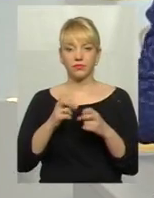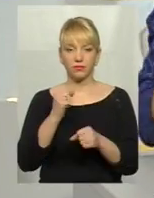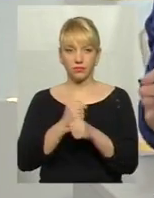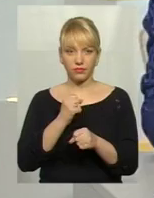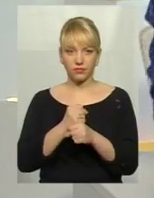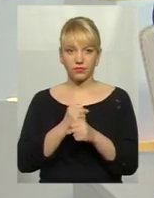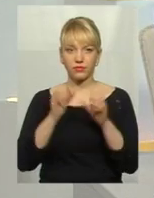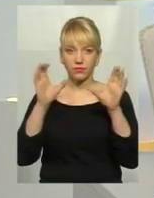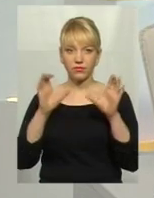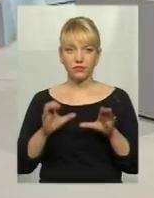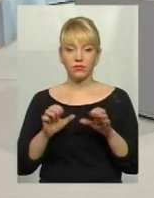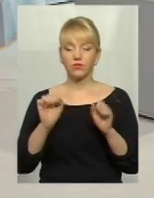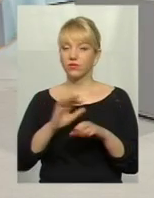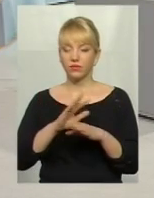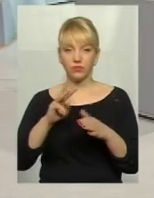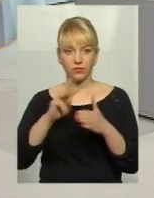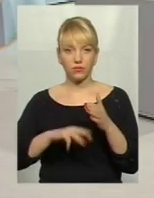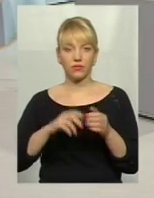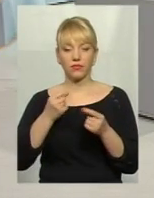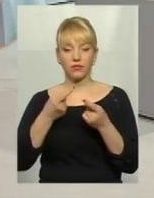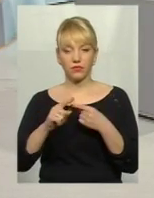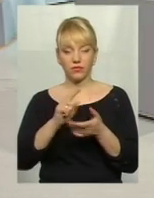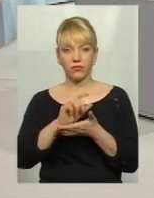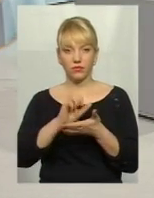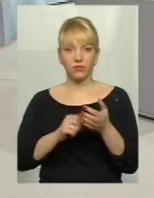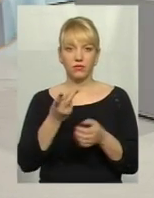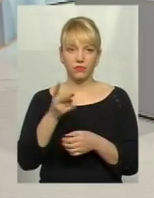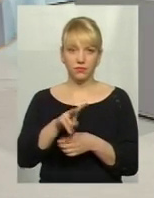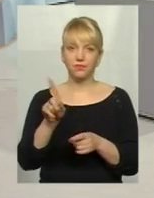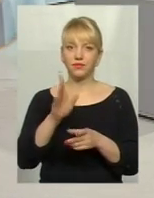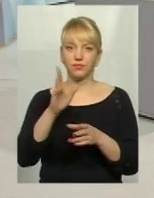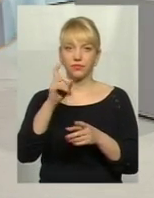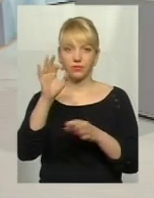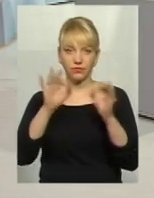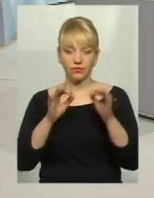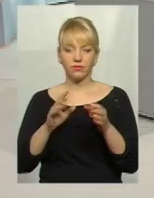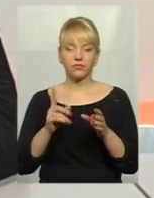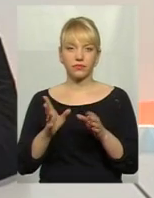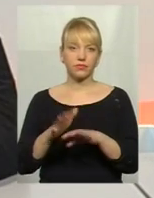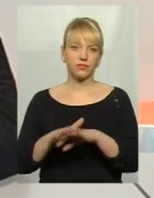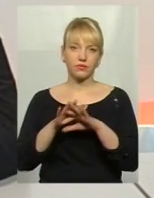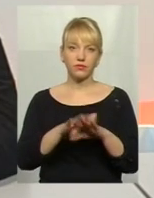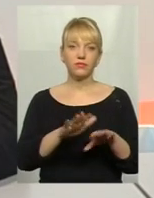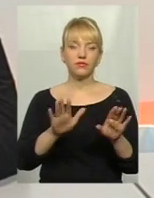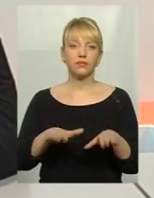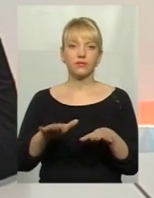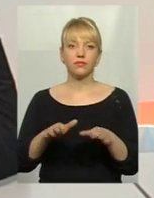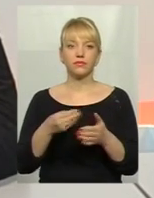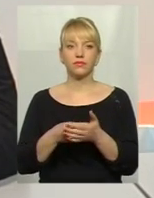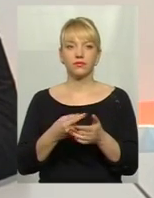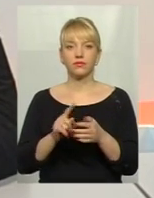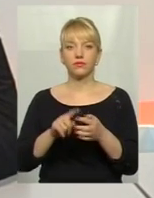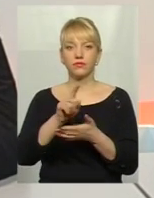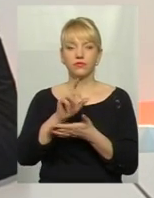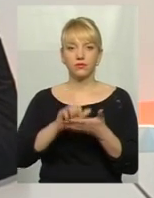можливо, не штрафами, а принаймні... Інший податок, інших два податки, які 100% йдуть в місцевий бюджет об'єднаної громади, це податок на